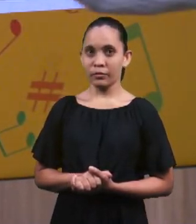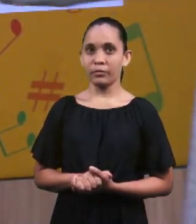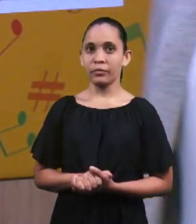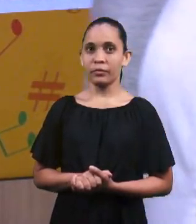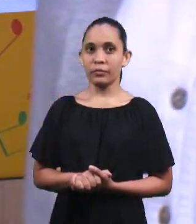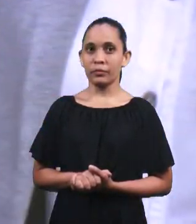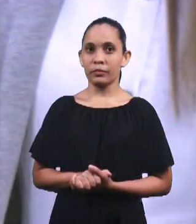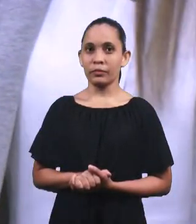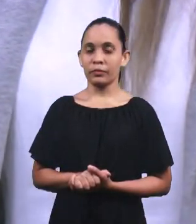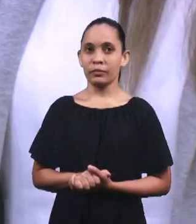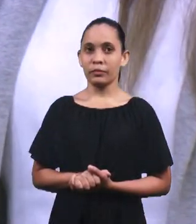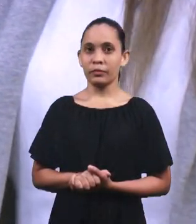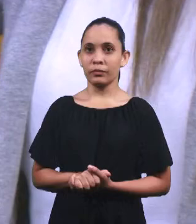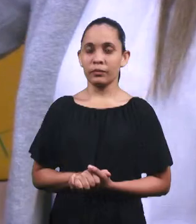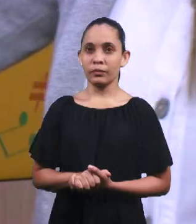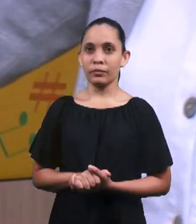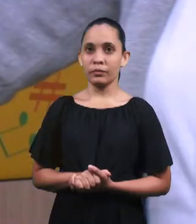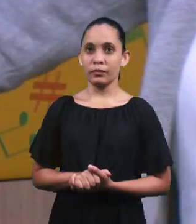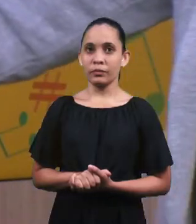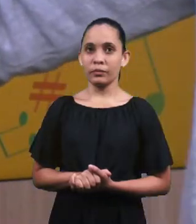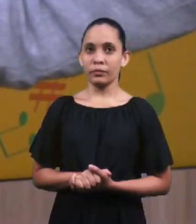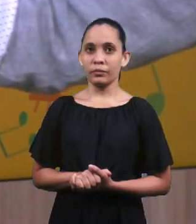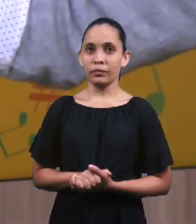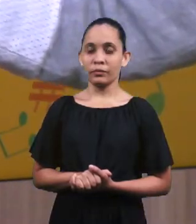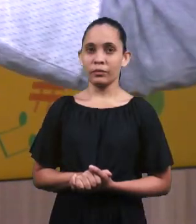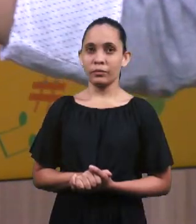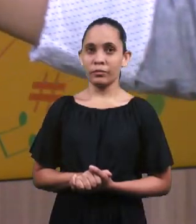dó. Dó, si, lá, sol,